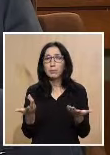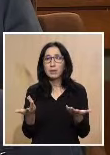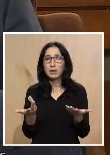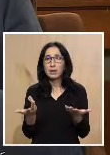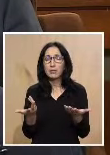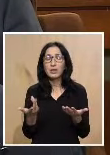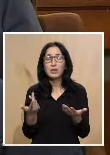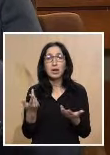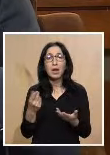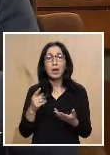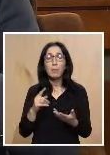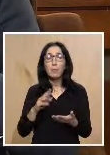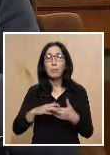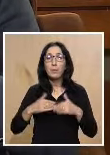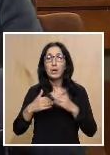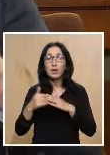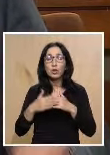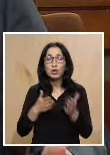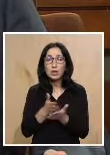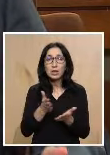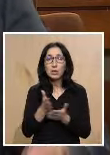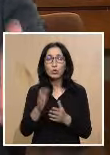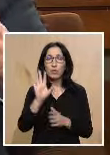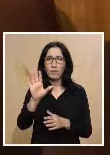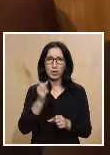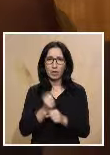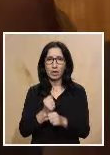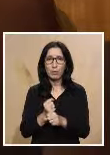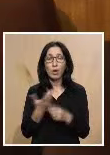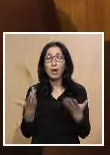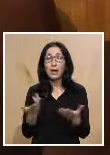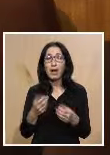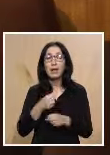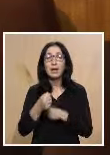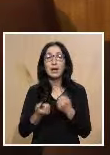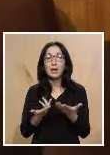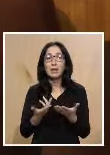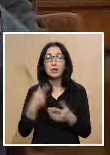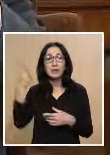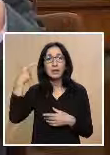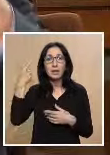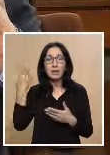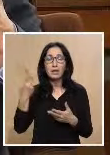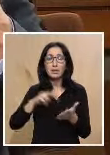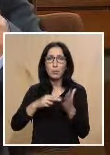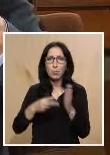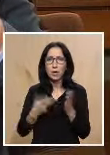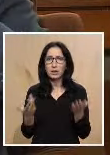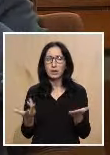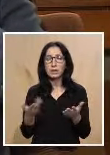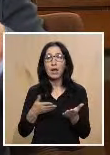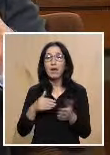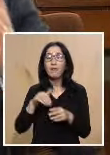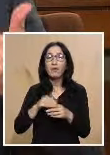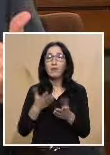са така прагматичните, практичните насочености на вашата работа? Как реализирате идеите си, проектите си?